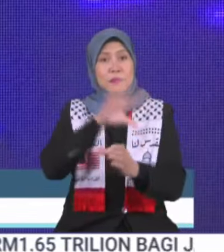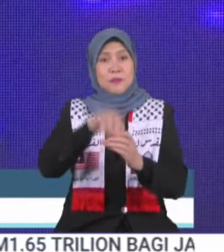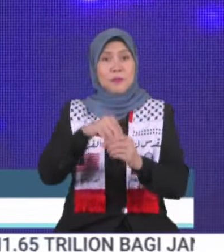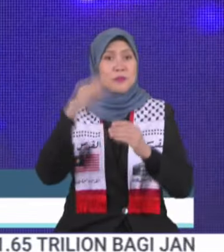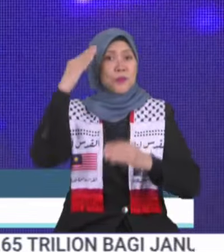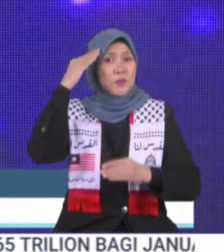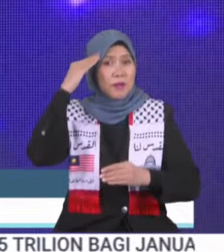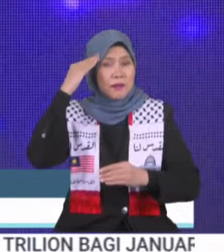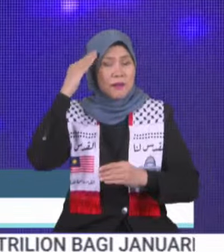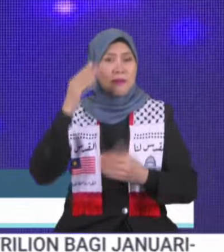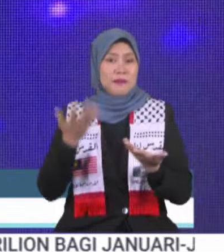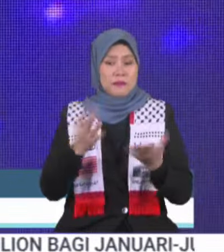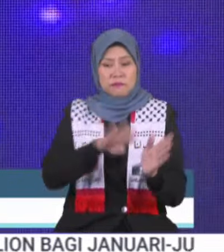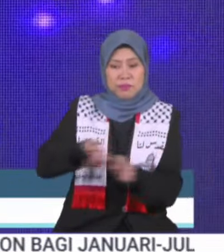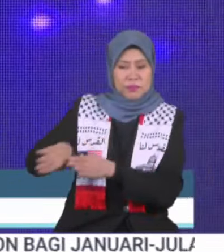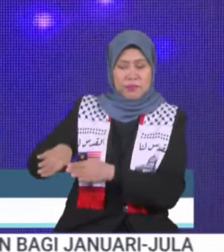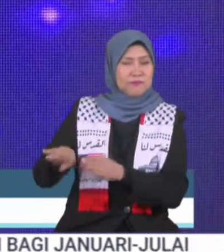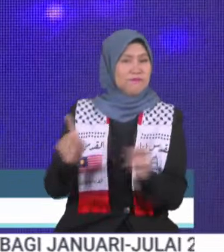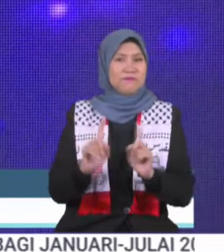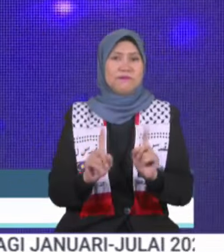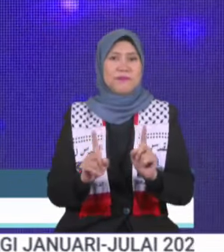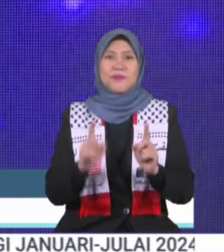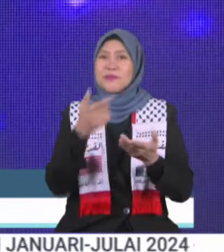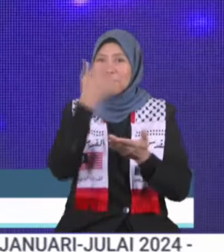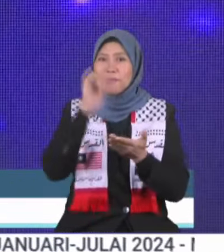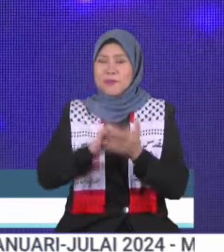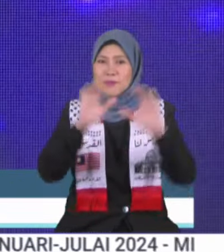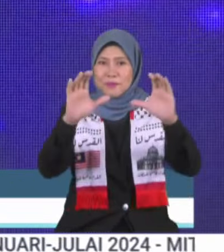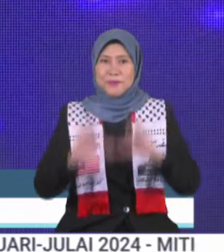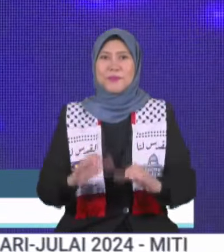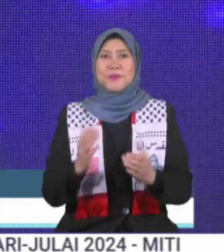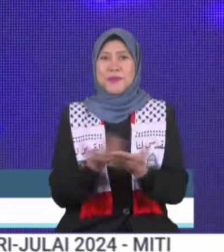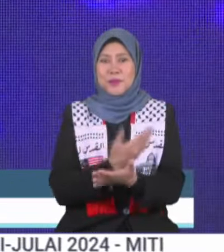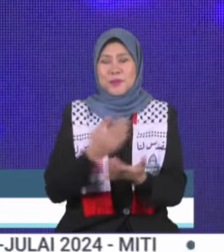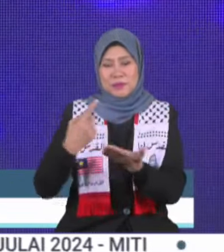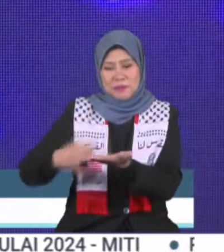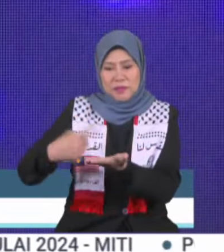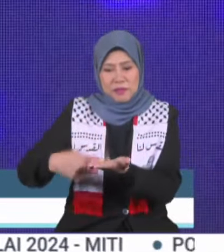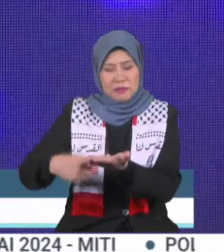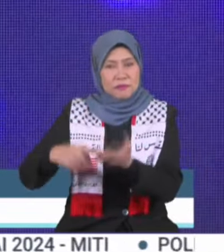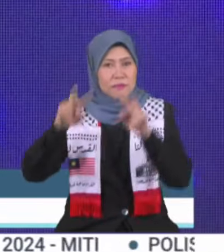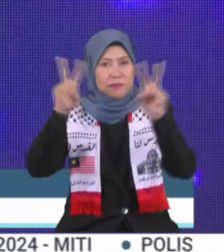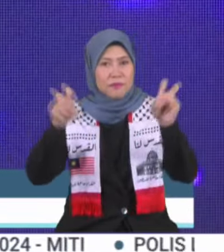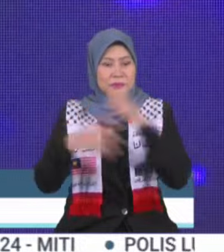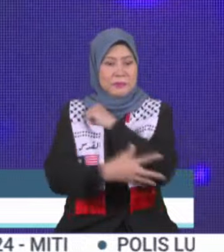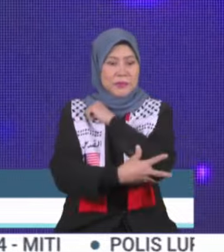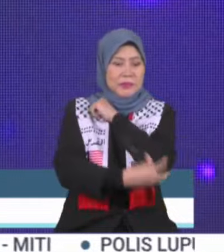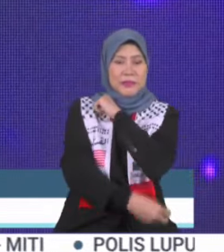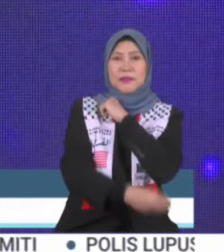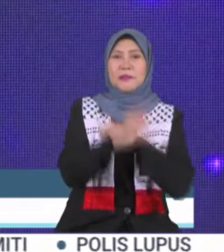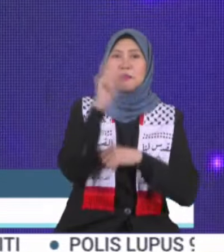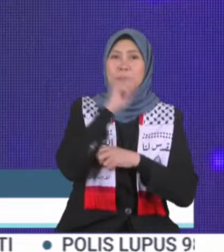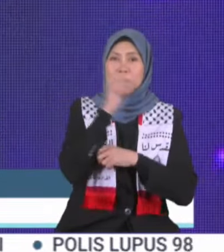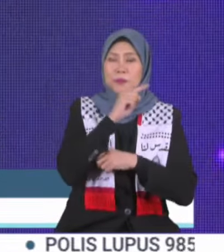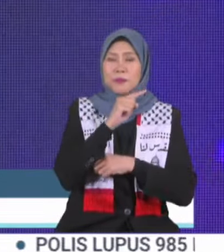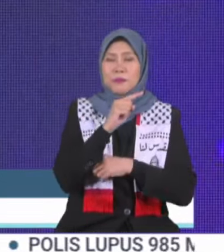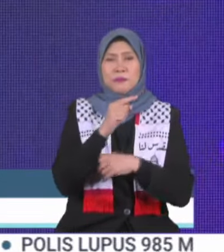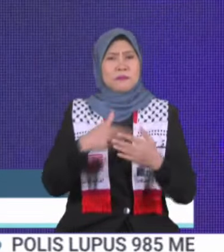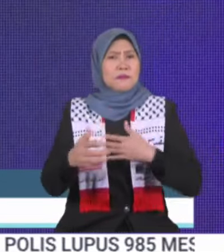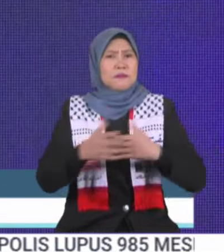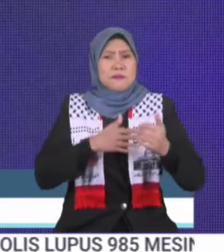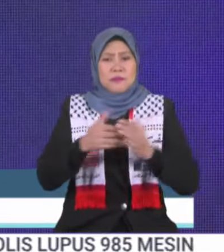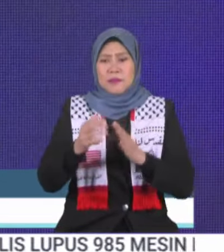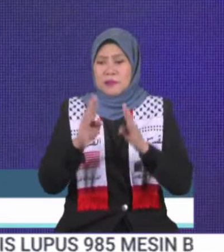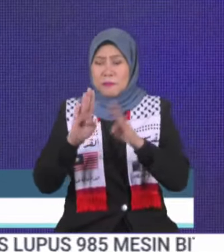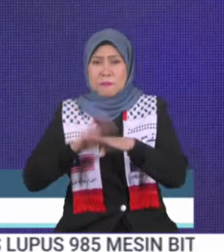Bumi Putera jangan ketepikan. Sebab itu pendekatan baru kita bila kita bicarakan soal miskin tegar, dia tidak lihat dari segi